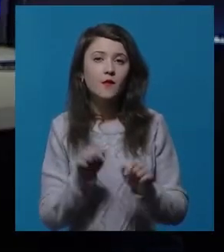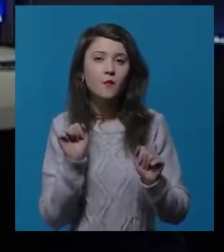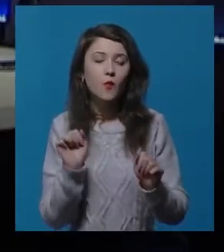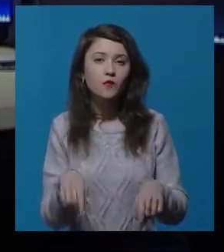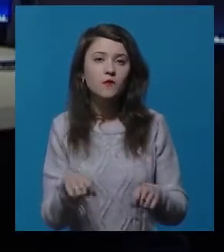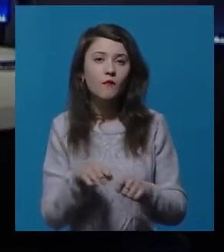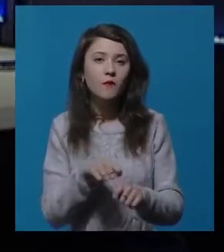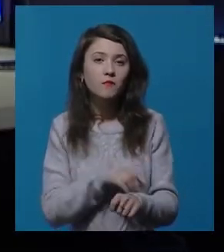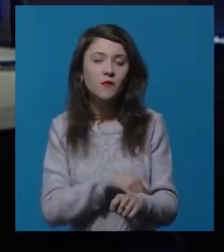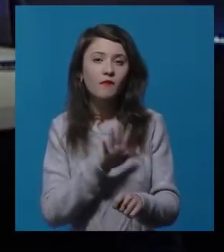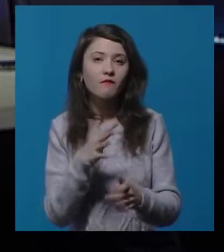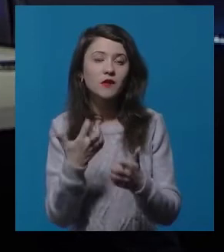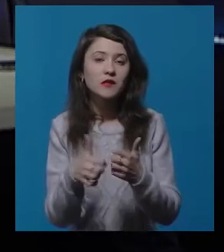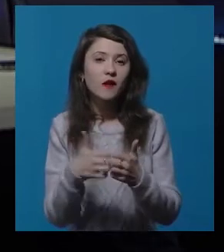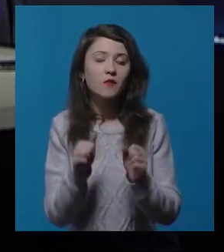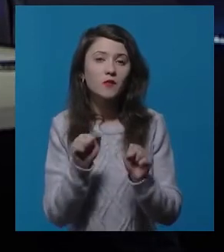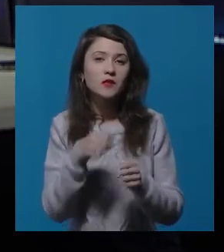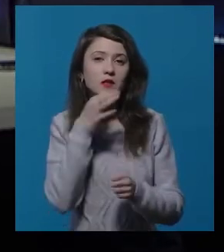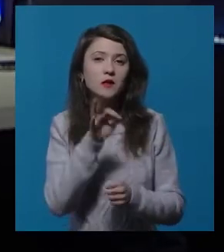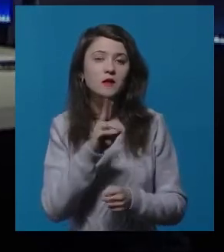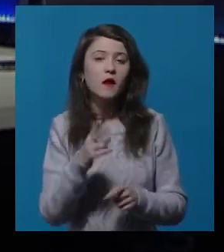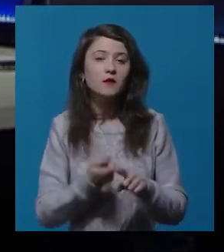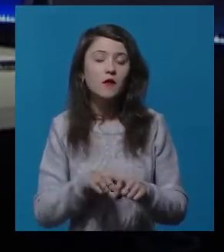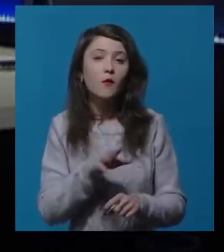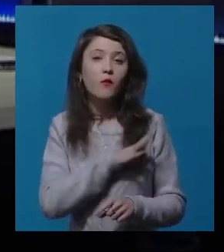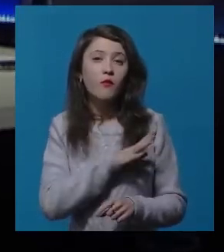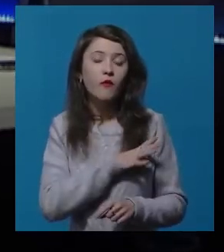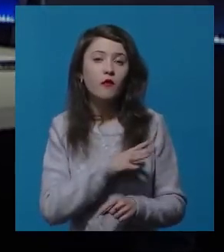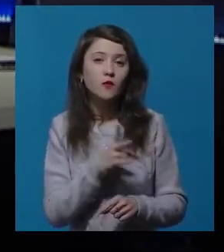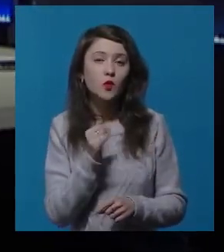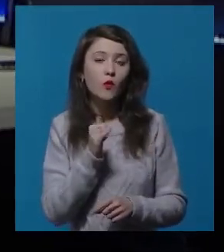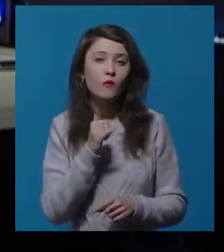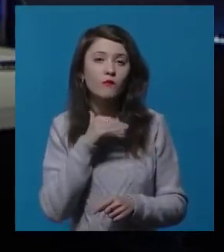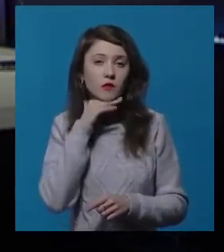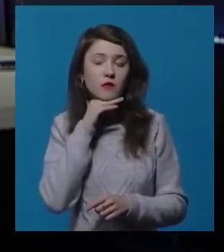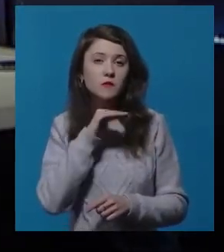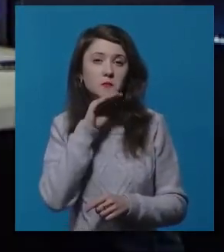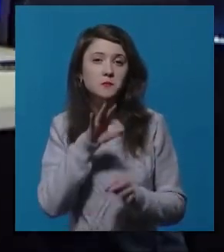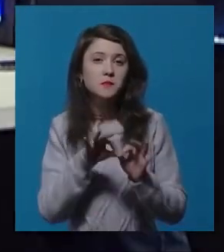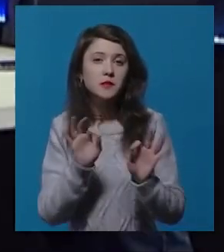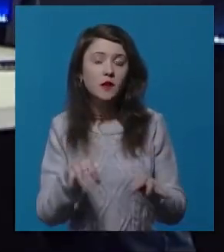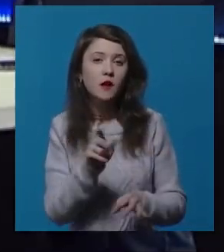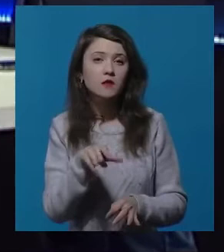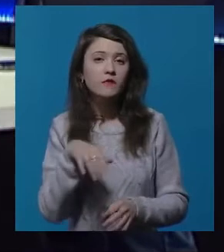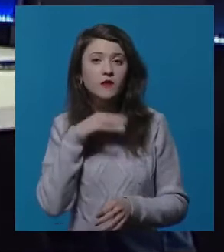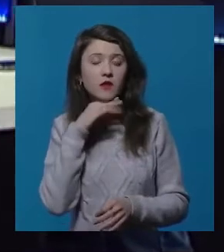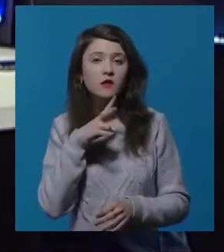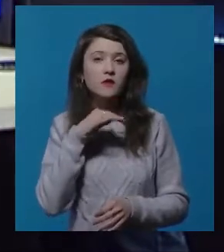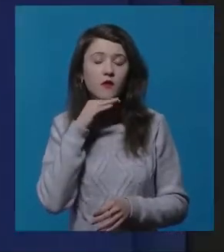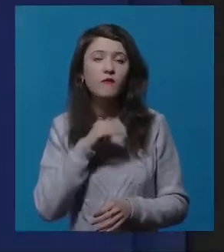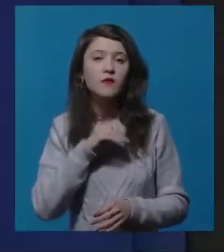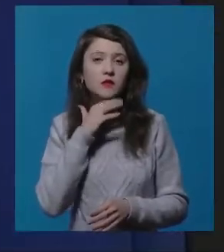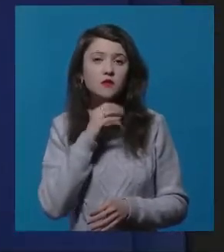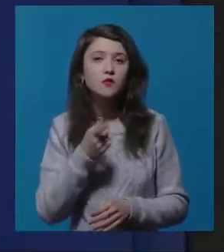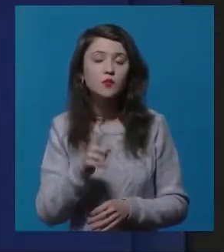в середньому, а так, можна сказати, як це буває насправді кожного дня. Ну, чи вистачає кадрове питання, чи вистачає кадрів, так, власне? Чи... Визначає, тому що